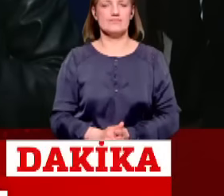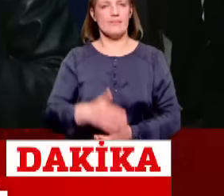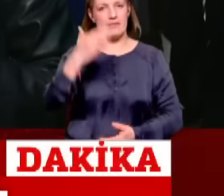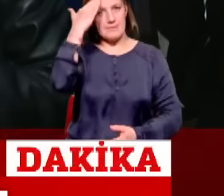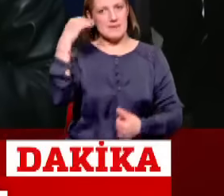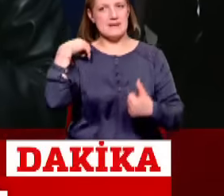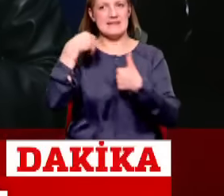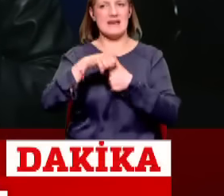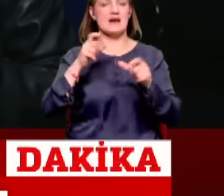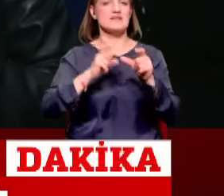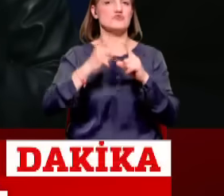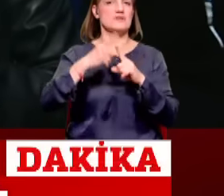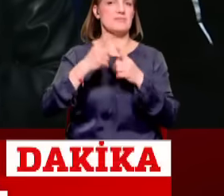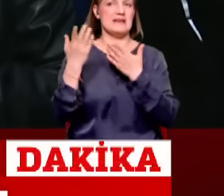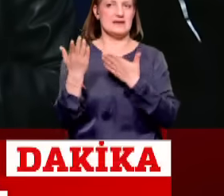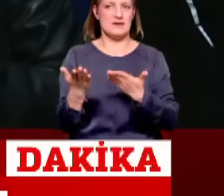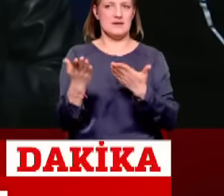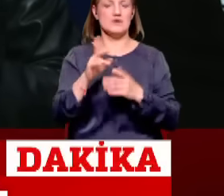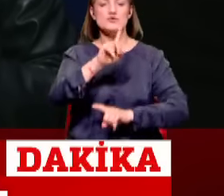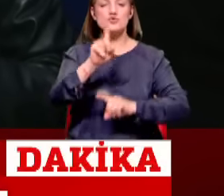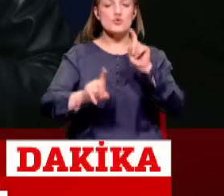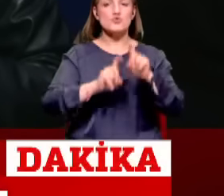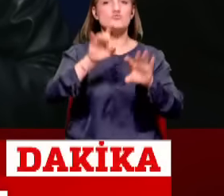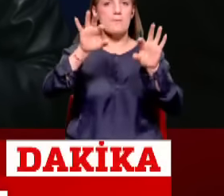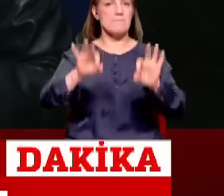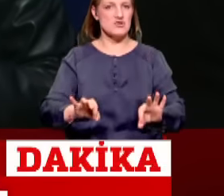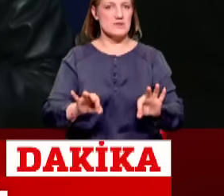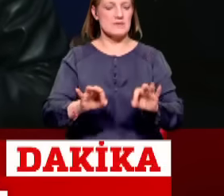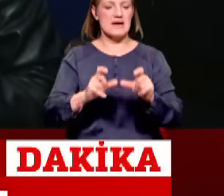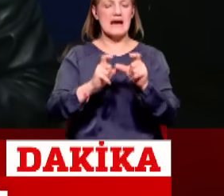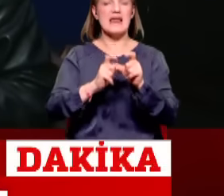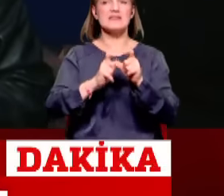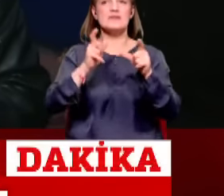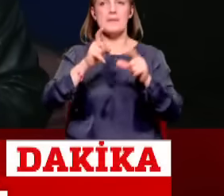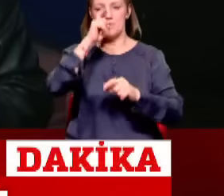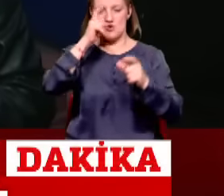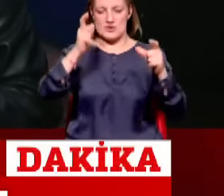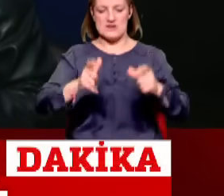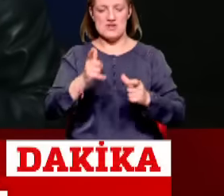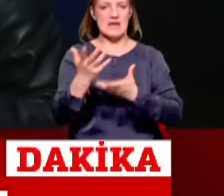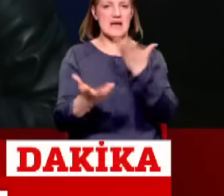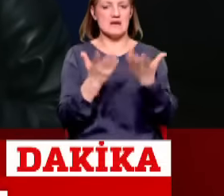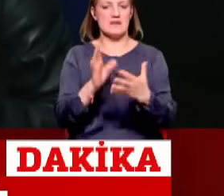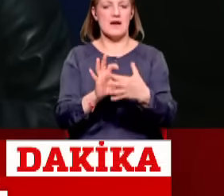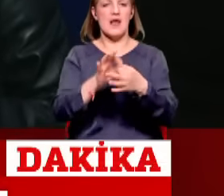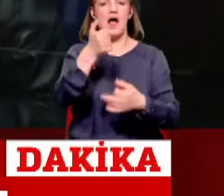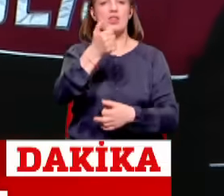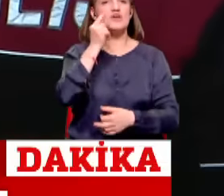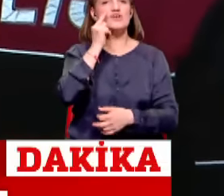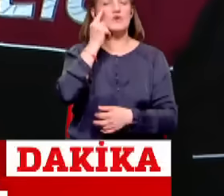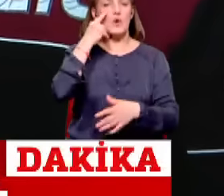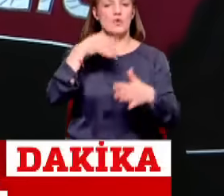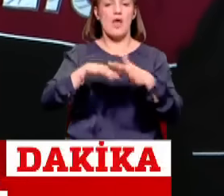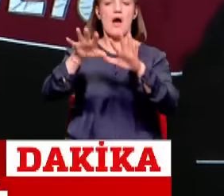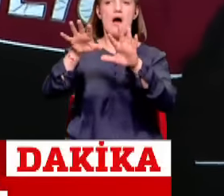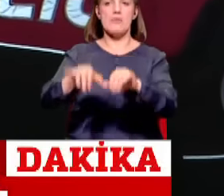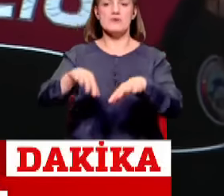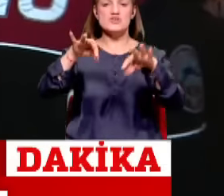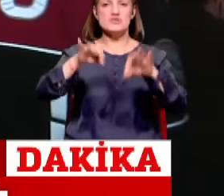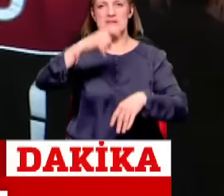Merhaba tekrar Selçuk Tepeli. Soruşturma başlatılmıştı Gayrettepe'deki yangınla ilgili. 6 kişi gözaltına alınmıştı.